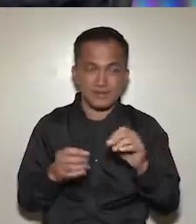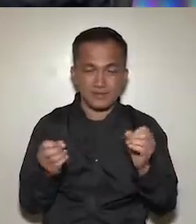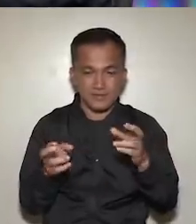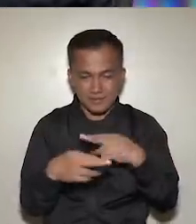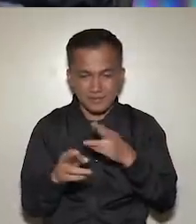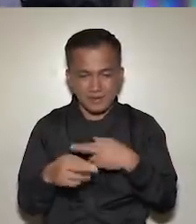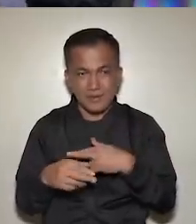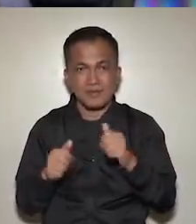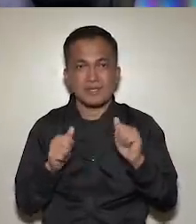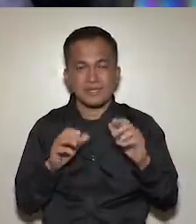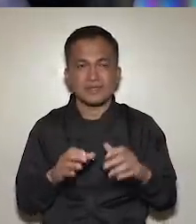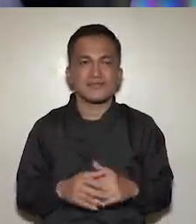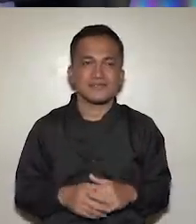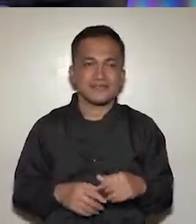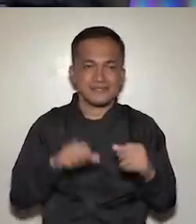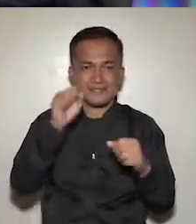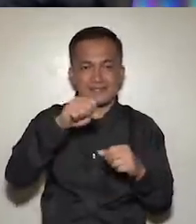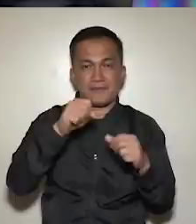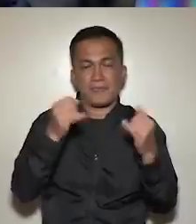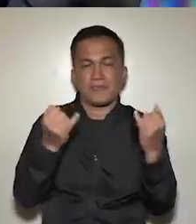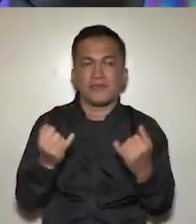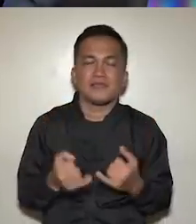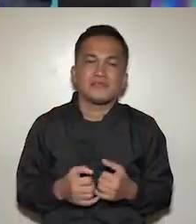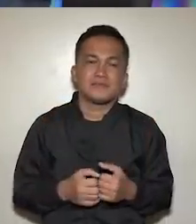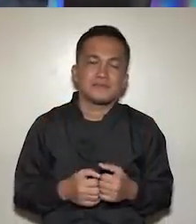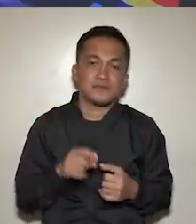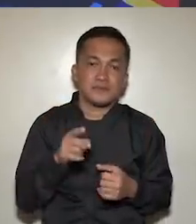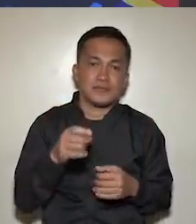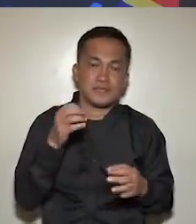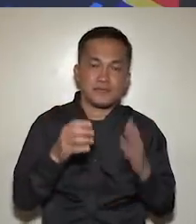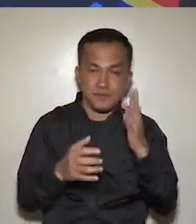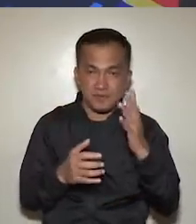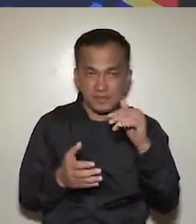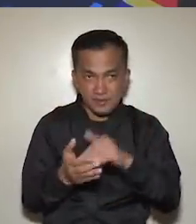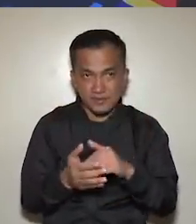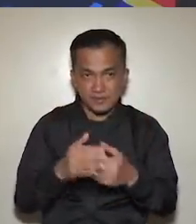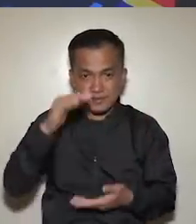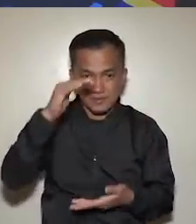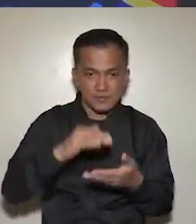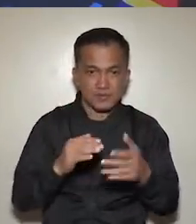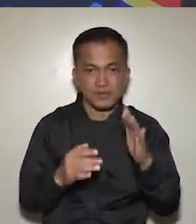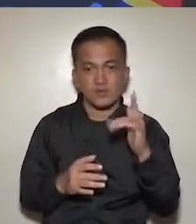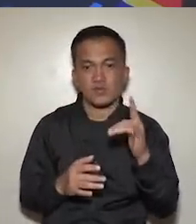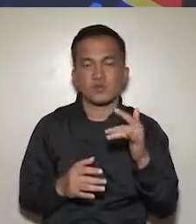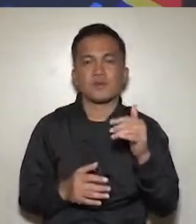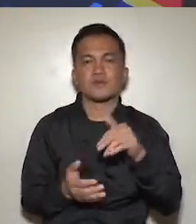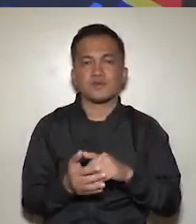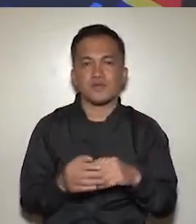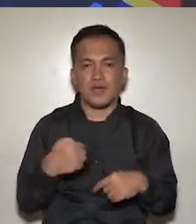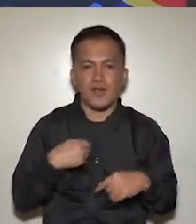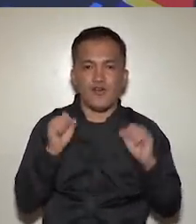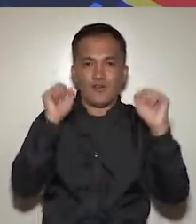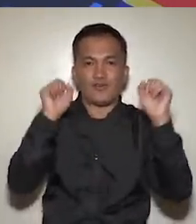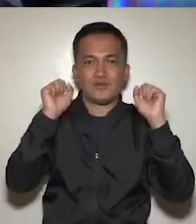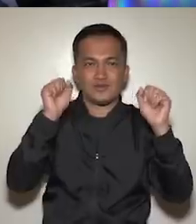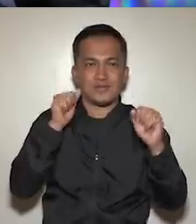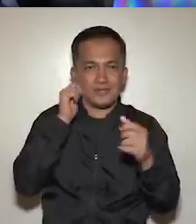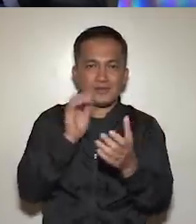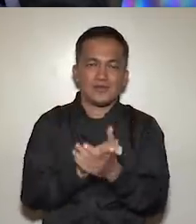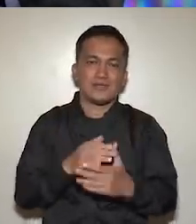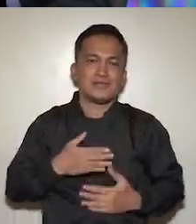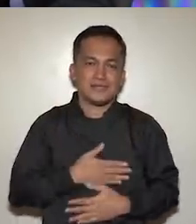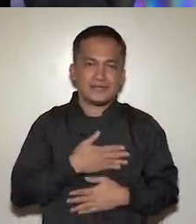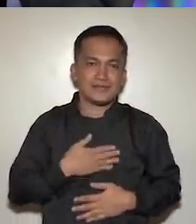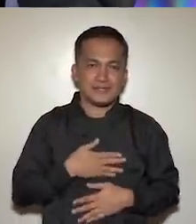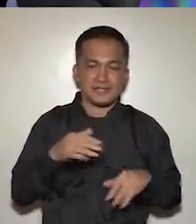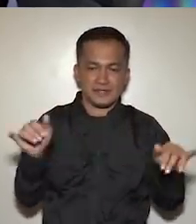Kasi maraming kwarto, mga aircon. Oo nga, ito eh. So, kung 50,000, mapababa mo ng 25,000, abay, lulundag-lundag na misis ko